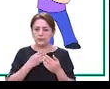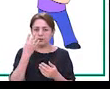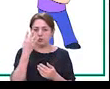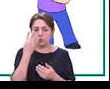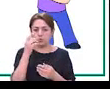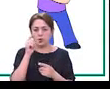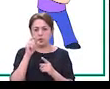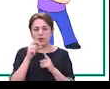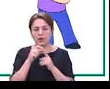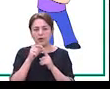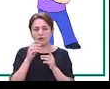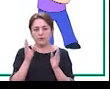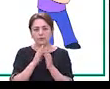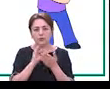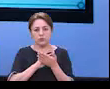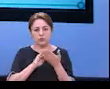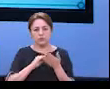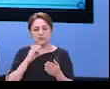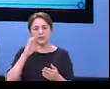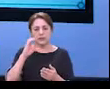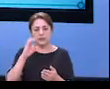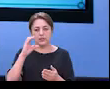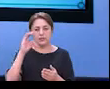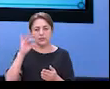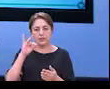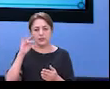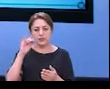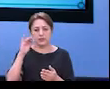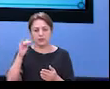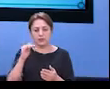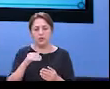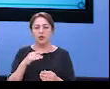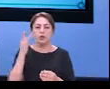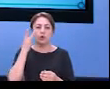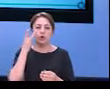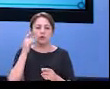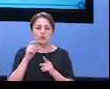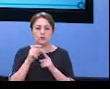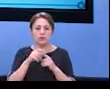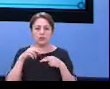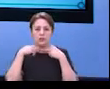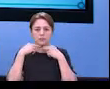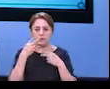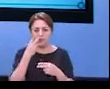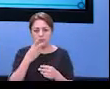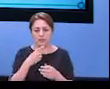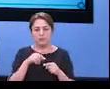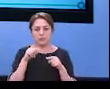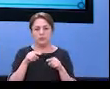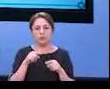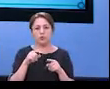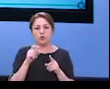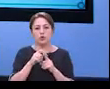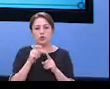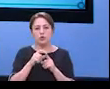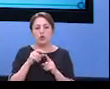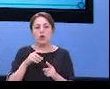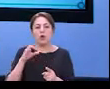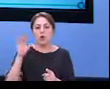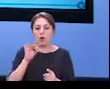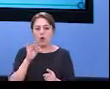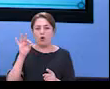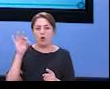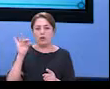to'rtta harf bilan ifodalaymiz. Doim so'ziga e'tibor bering. Doim so'zida o va